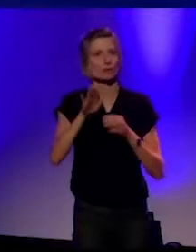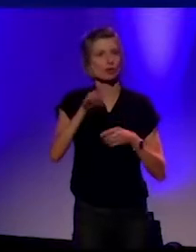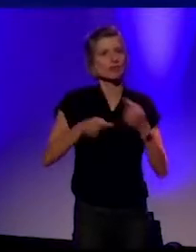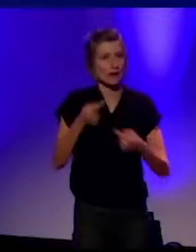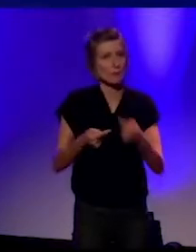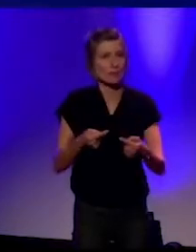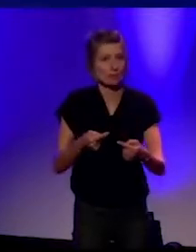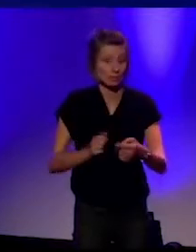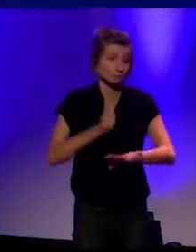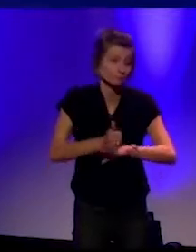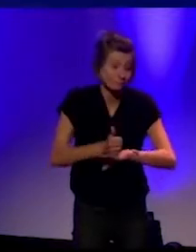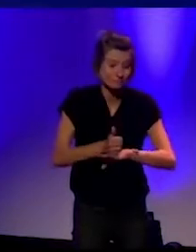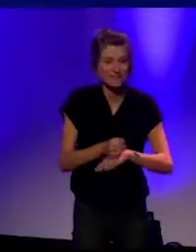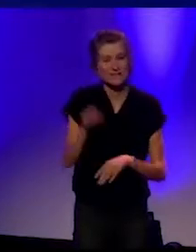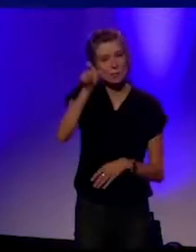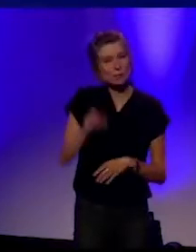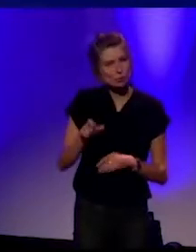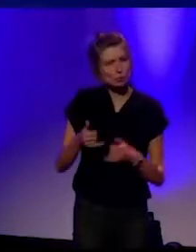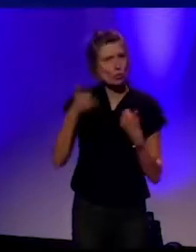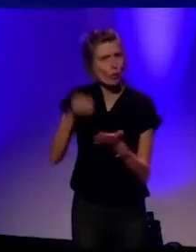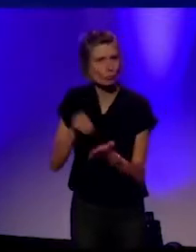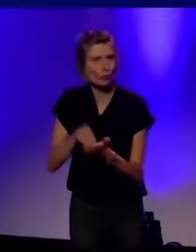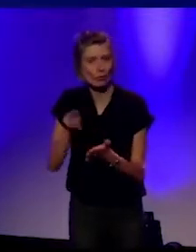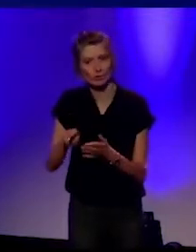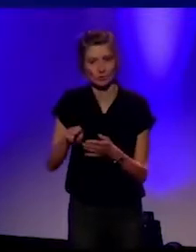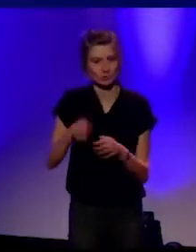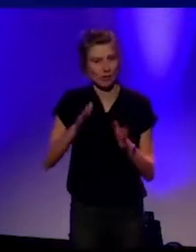op erg jonge leeftijd nog daar de geestelijke vader van.